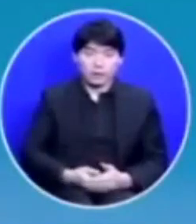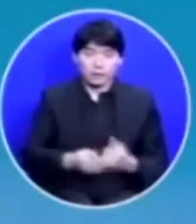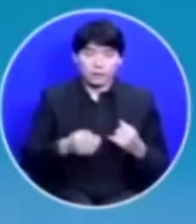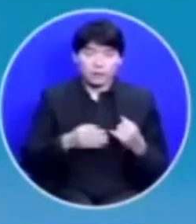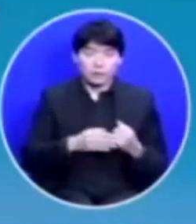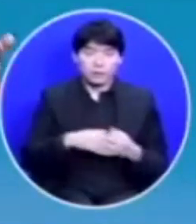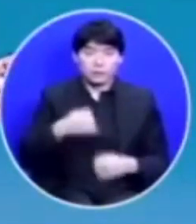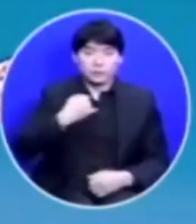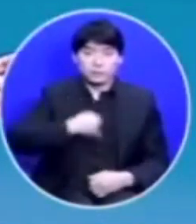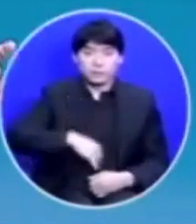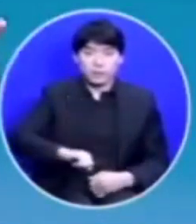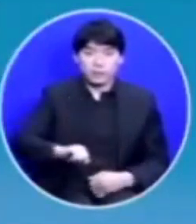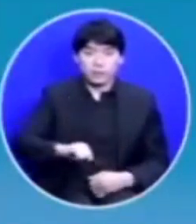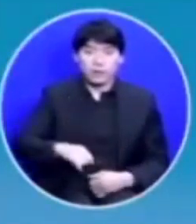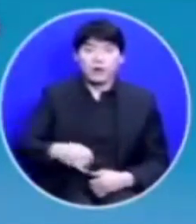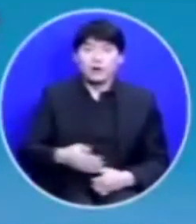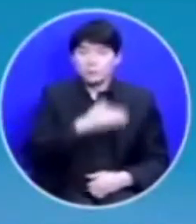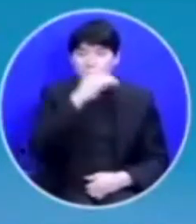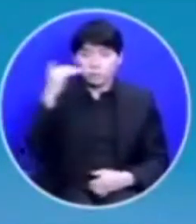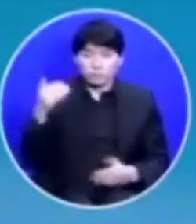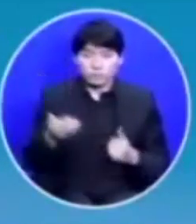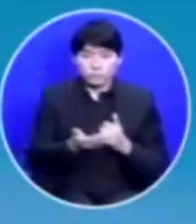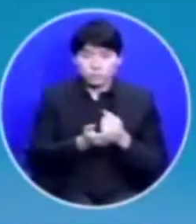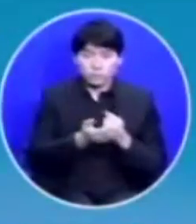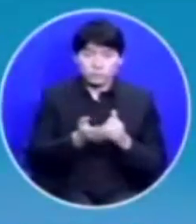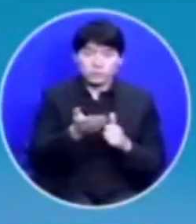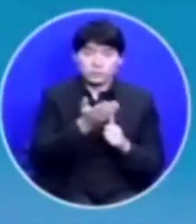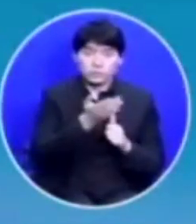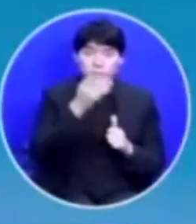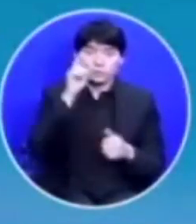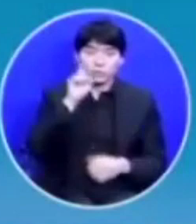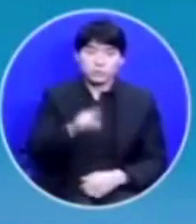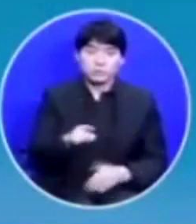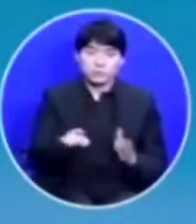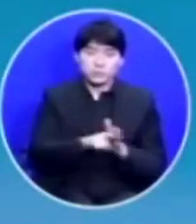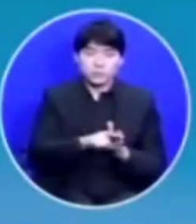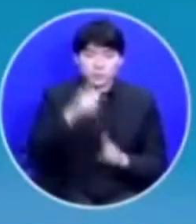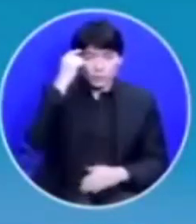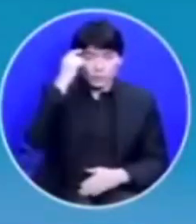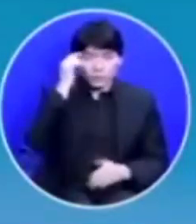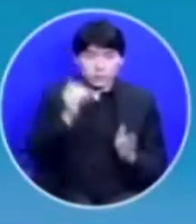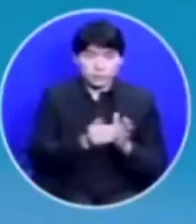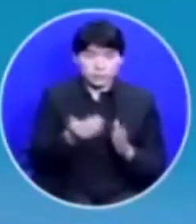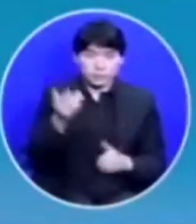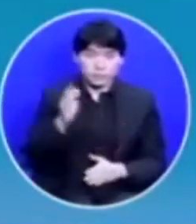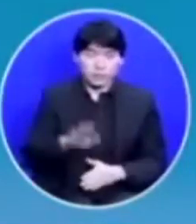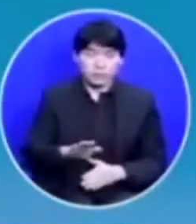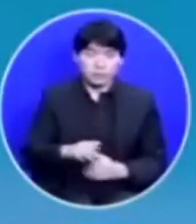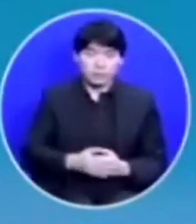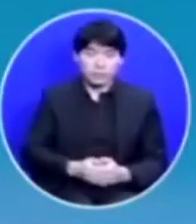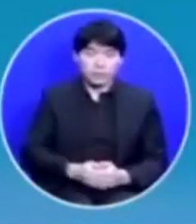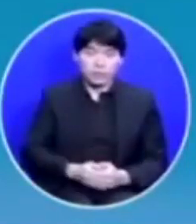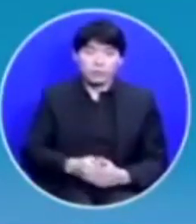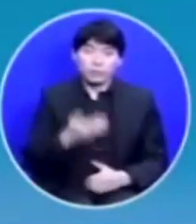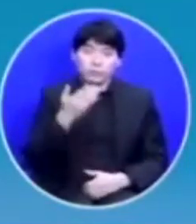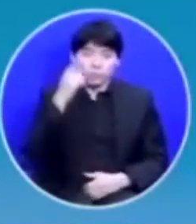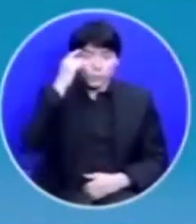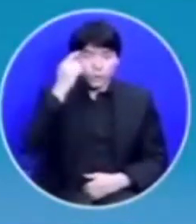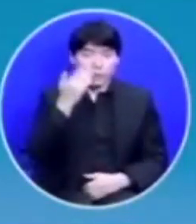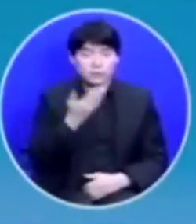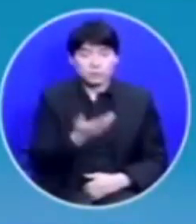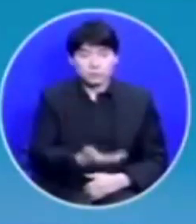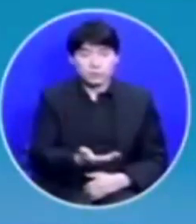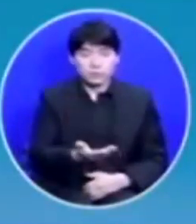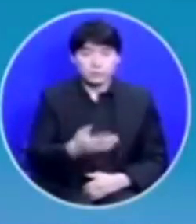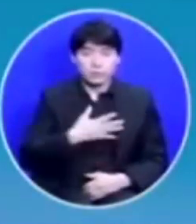그 따라 이를 바로 기르려고 하는 것이 믿음이라고 생각했어요 그런데 왜 노는 나를 믿지 않느냐